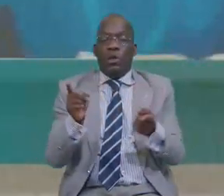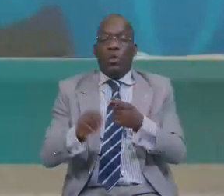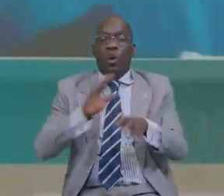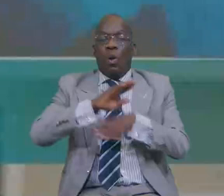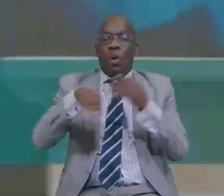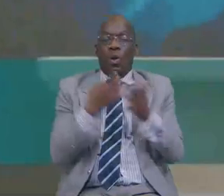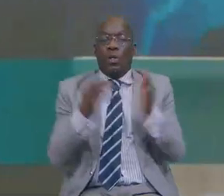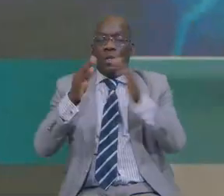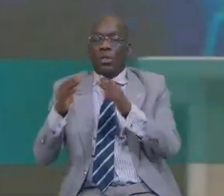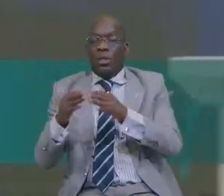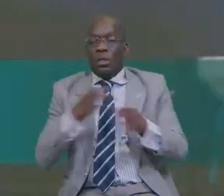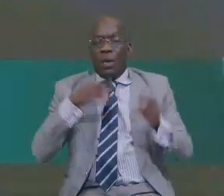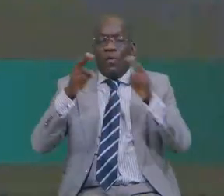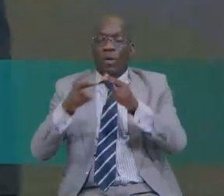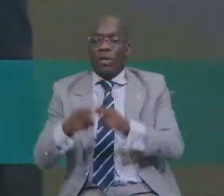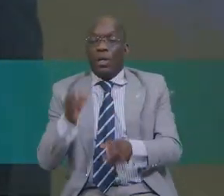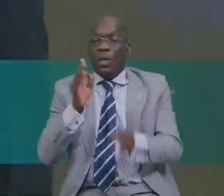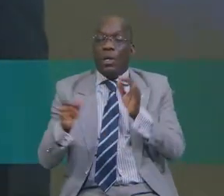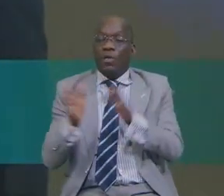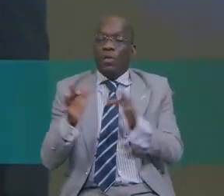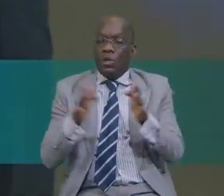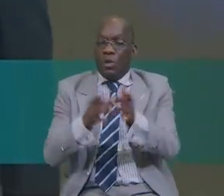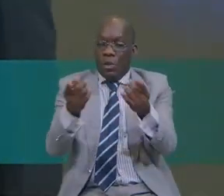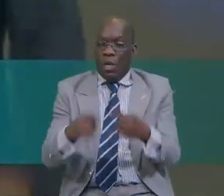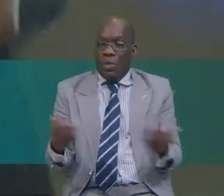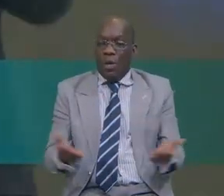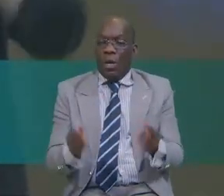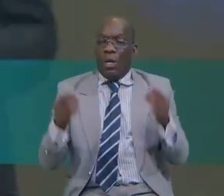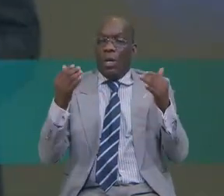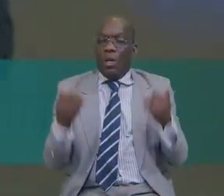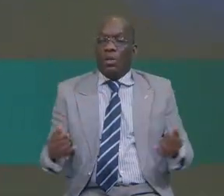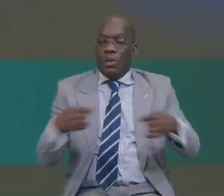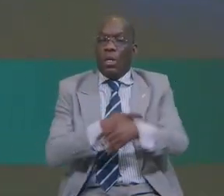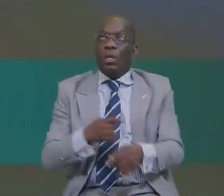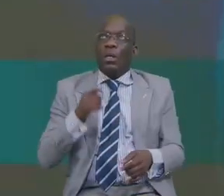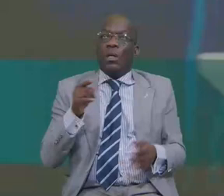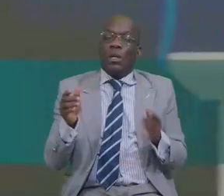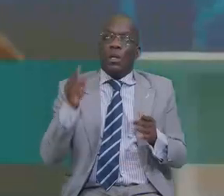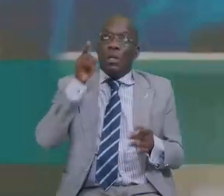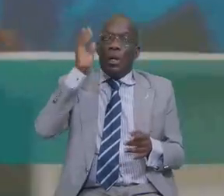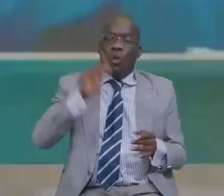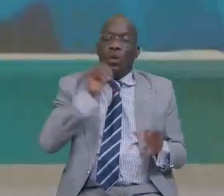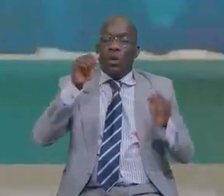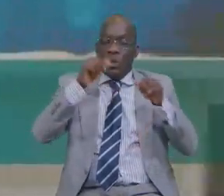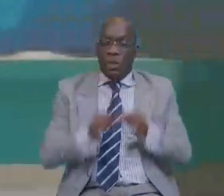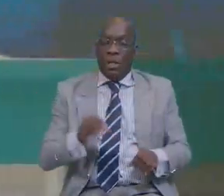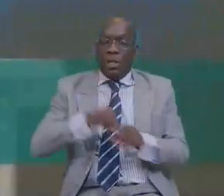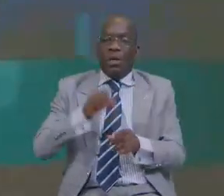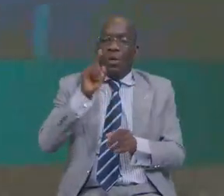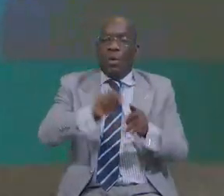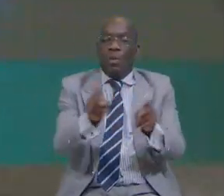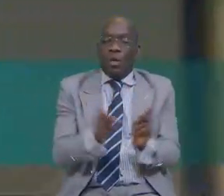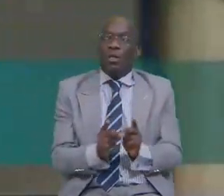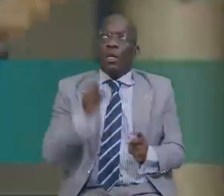revenait aujourd'hui, il ne va pas rester dans un lieu donné, en un seul lieu. Il fera ce qu'il